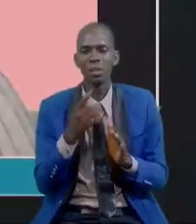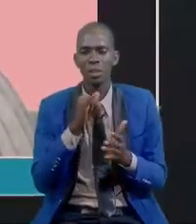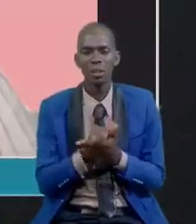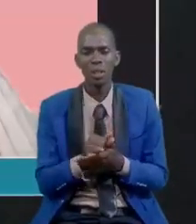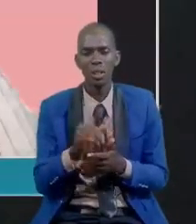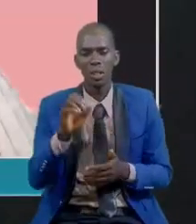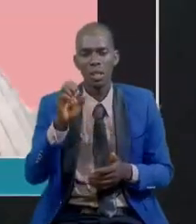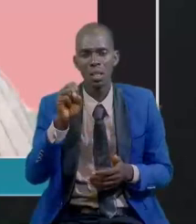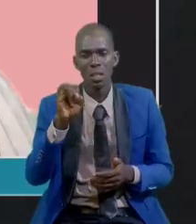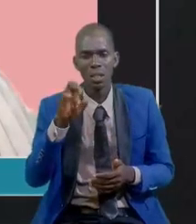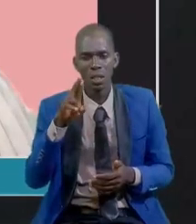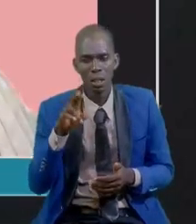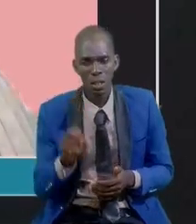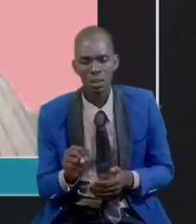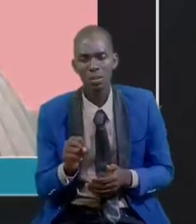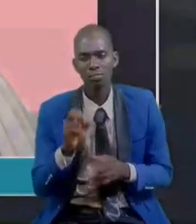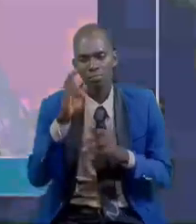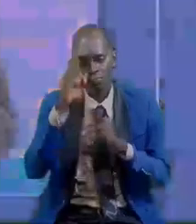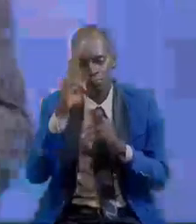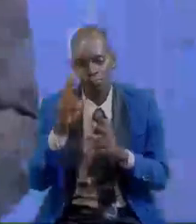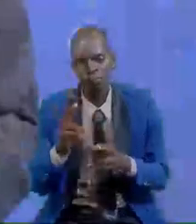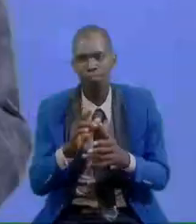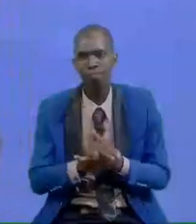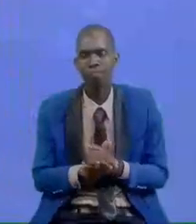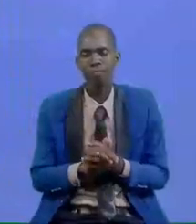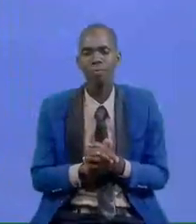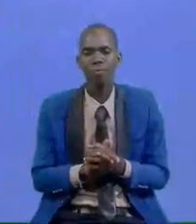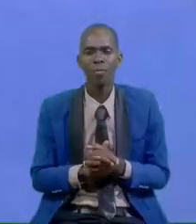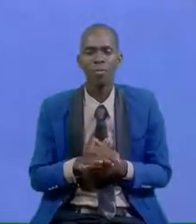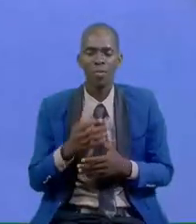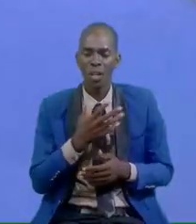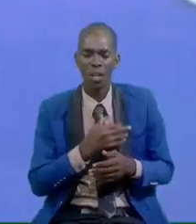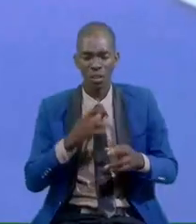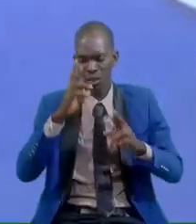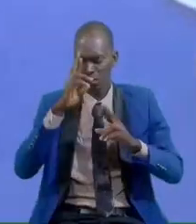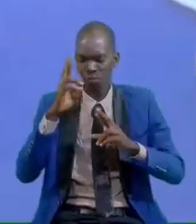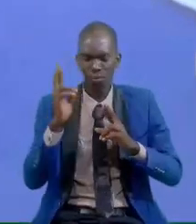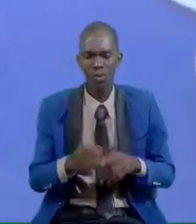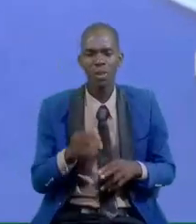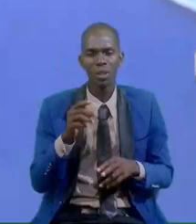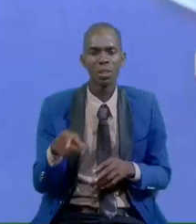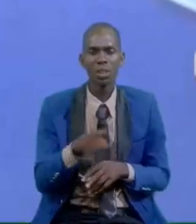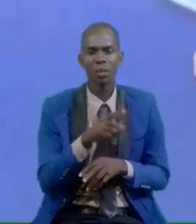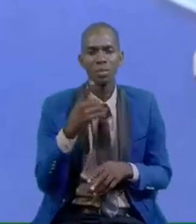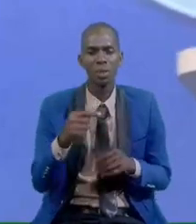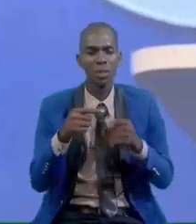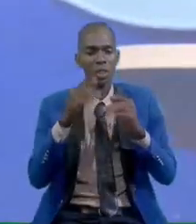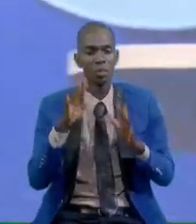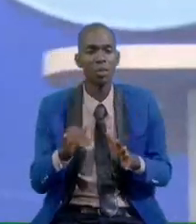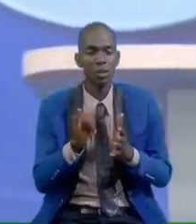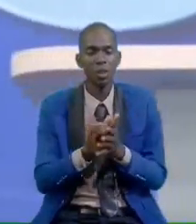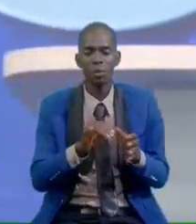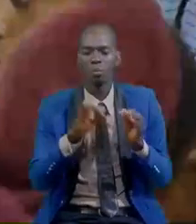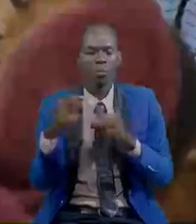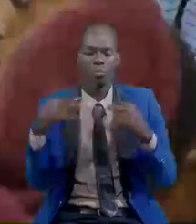les a appelés Seigneur. Il les a honorés, il les a respectés. Tes ennemis qui ont mis des joues